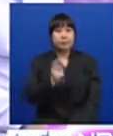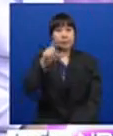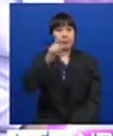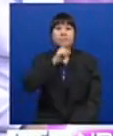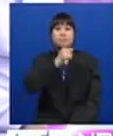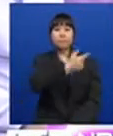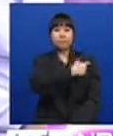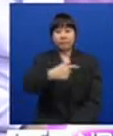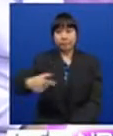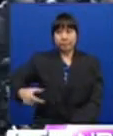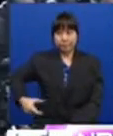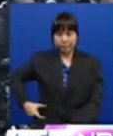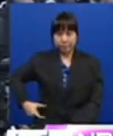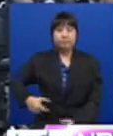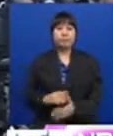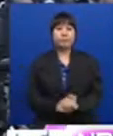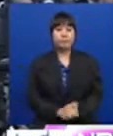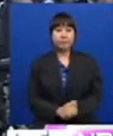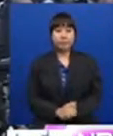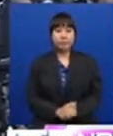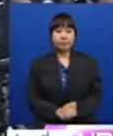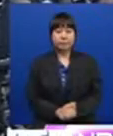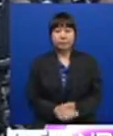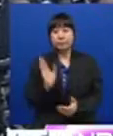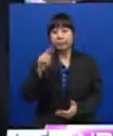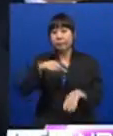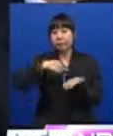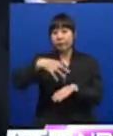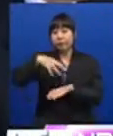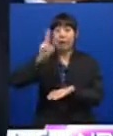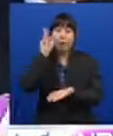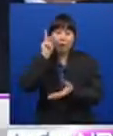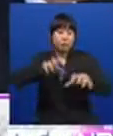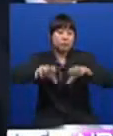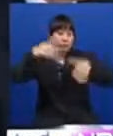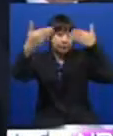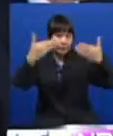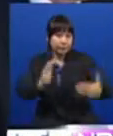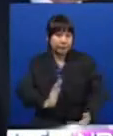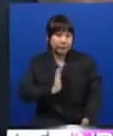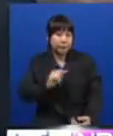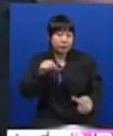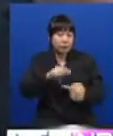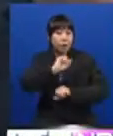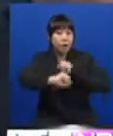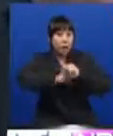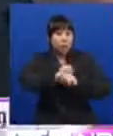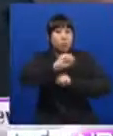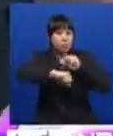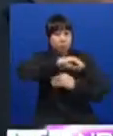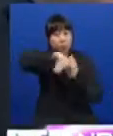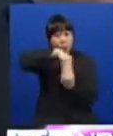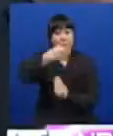เทพรัตน์ราชสุดาสยามบรมราชกุมารีแถลงข่าวการจัดกิจกรรมเฉลิมพระเกียรติในโอกาสฉลองพระชนมายุ 5รอบ